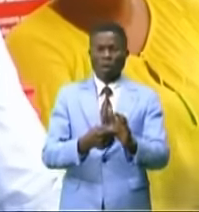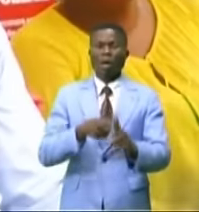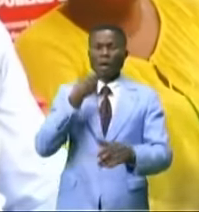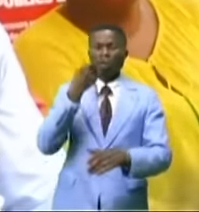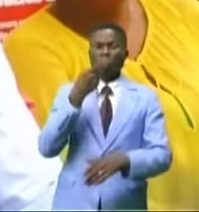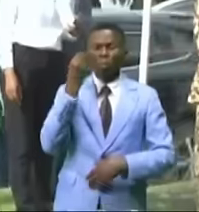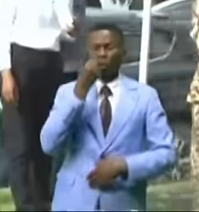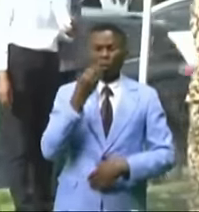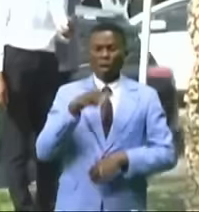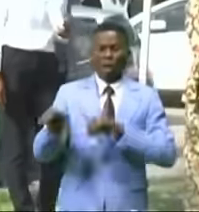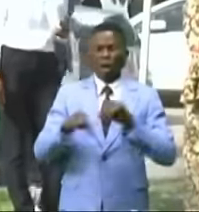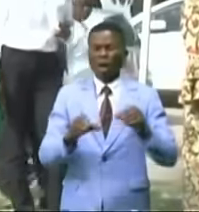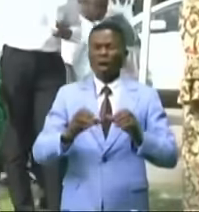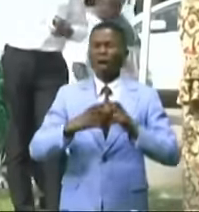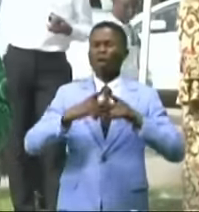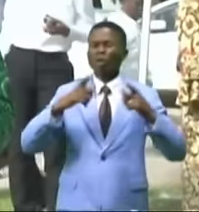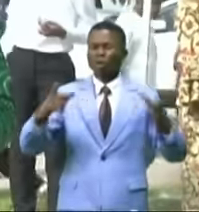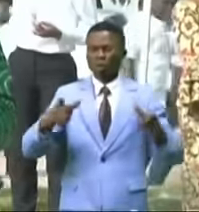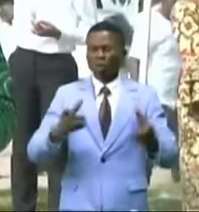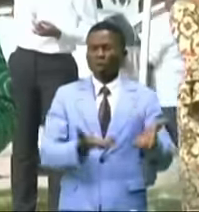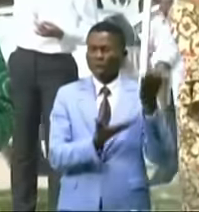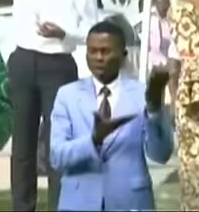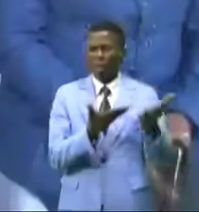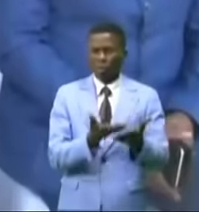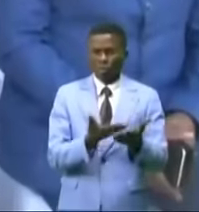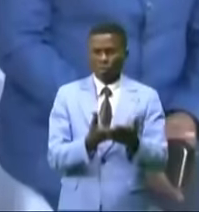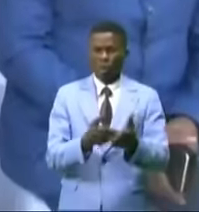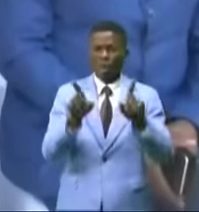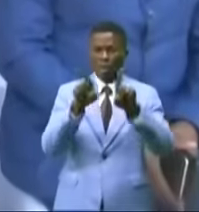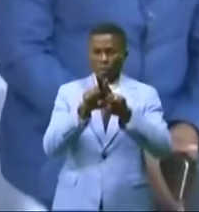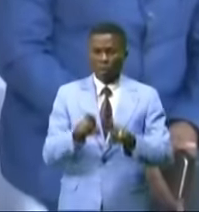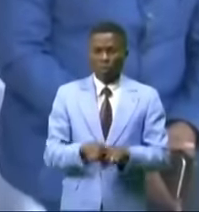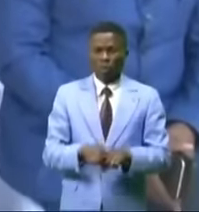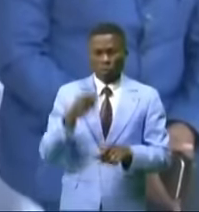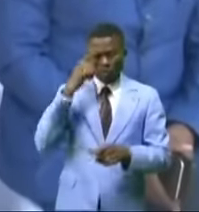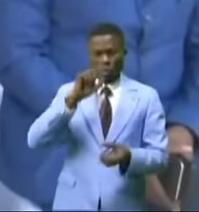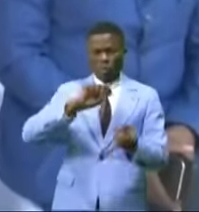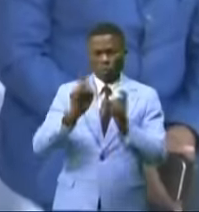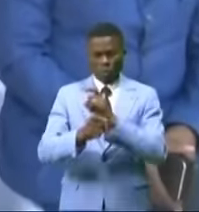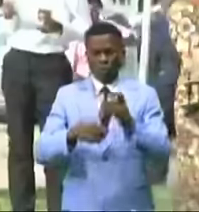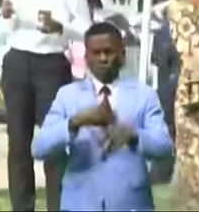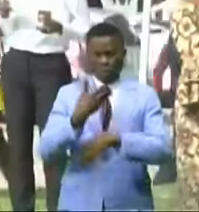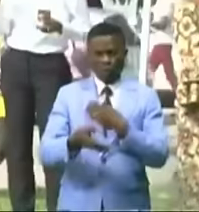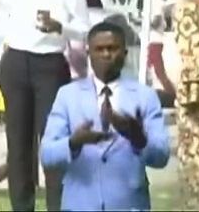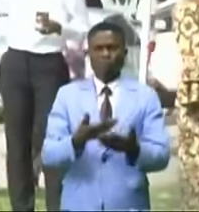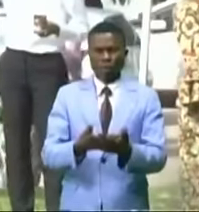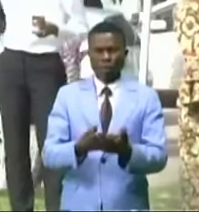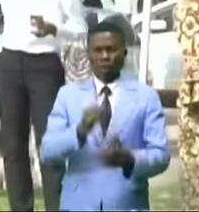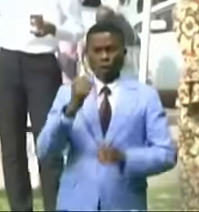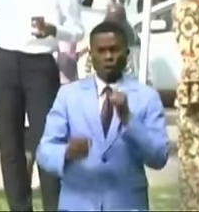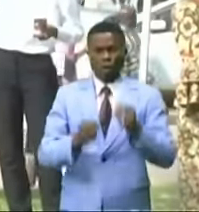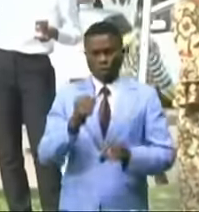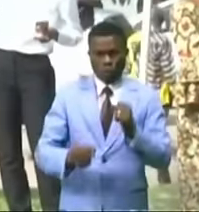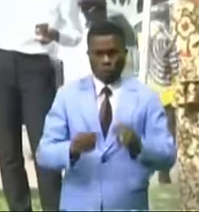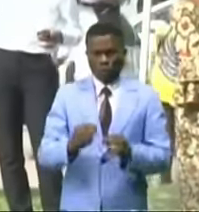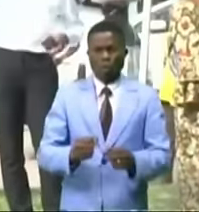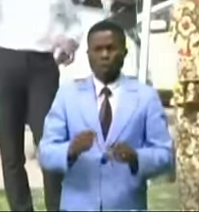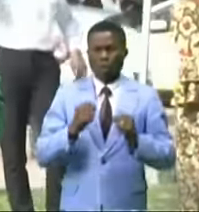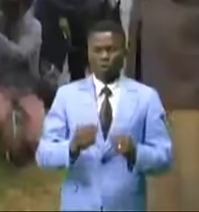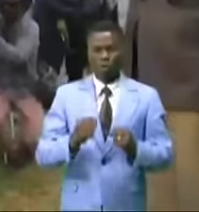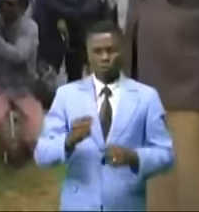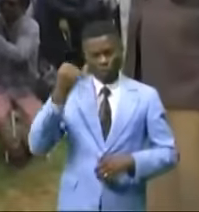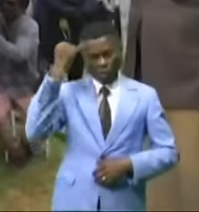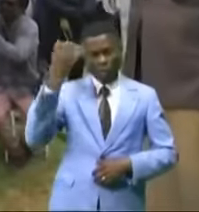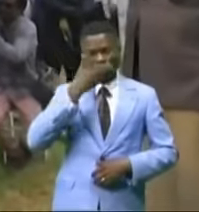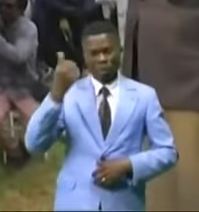éloquentes actions et significatives, mais aussi pour toutes les réformes que vous avez courageusement initié. Ce moment